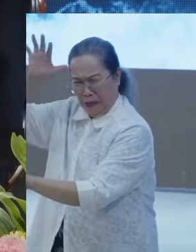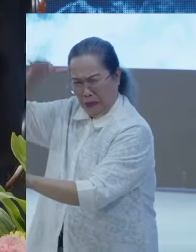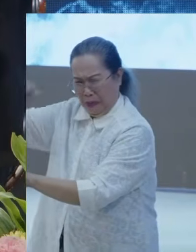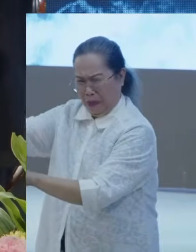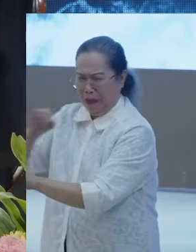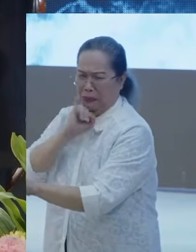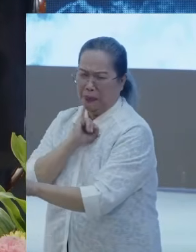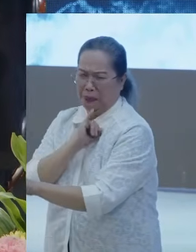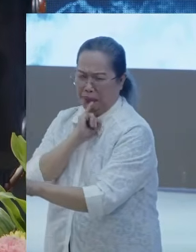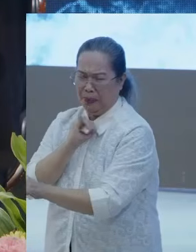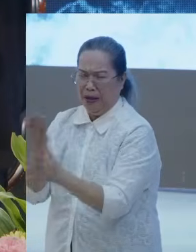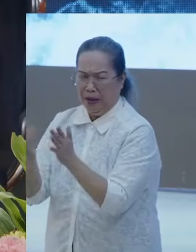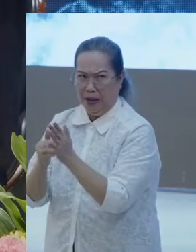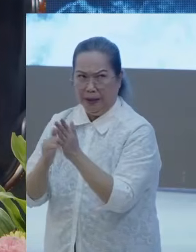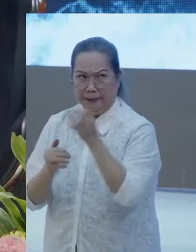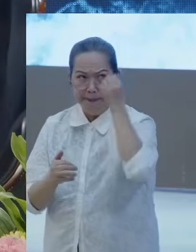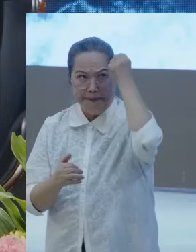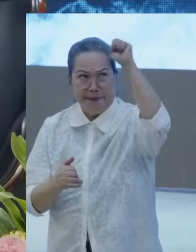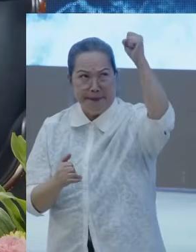paulit-ulit,